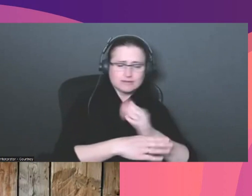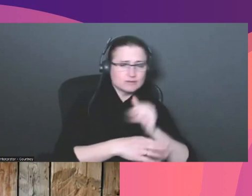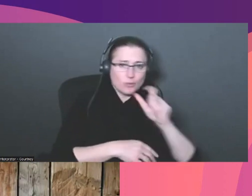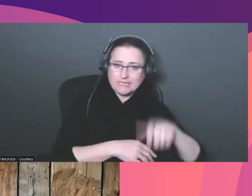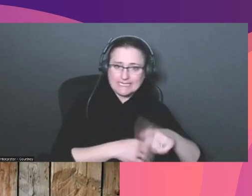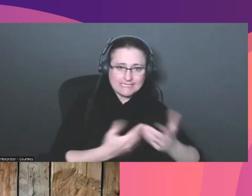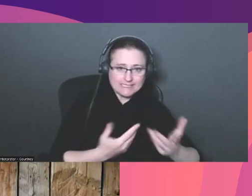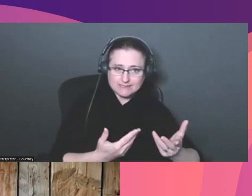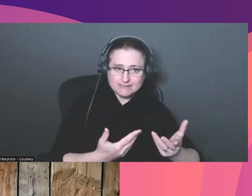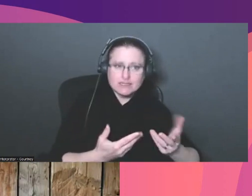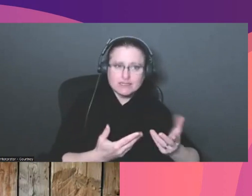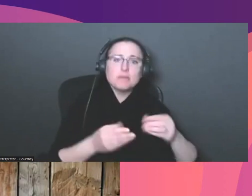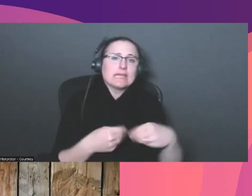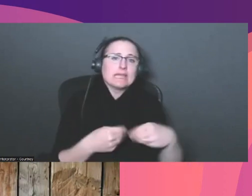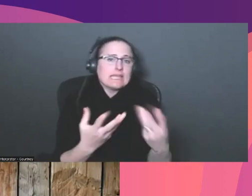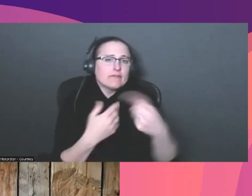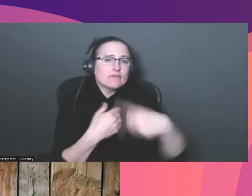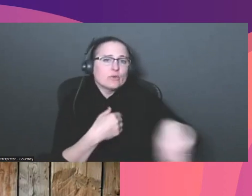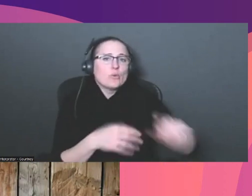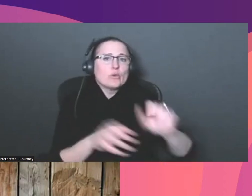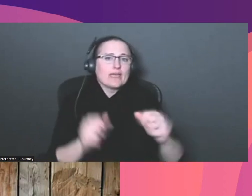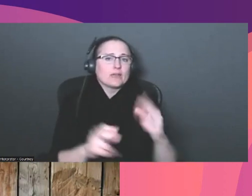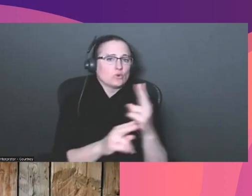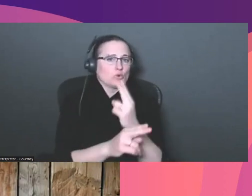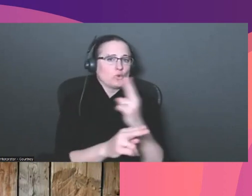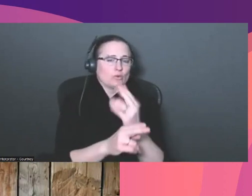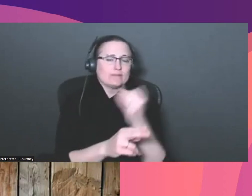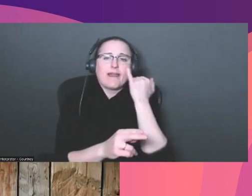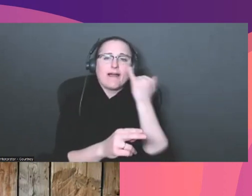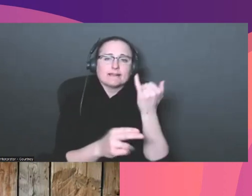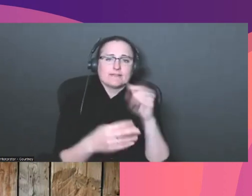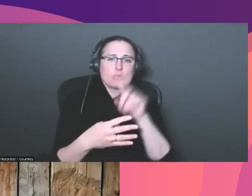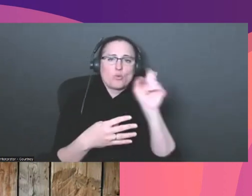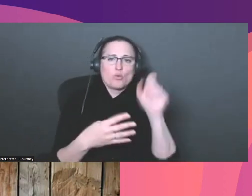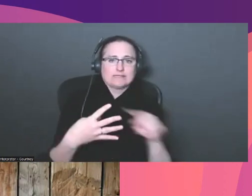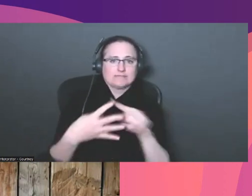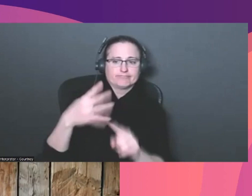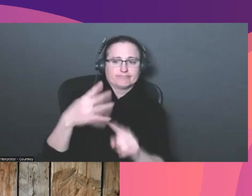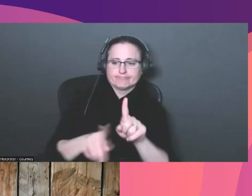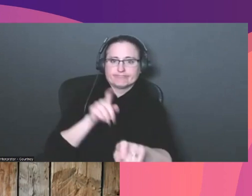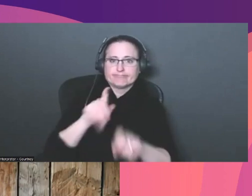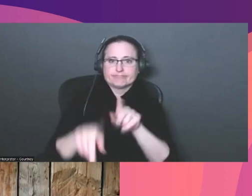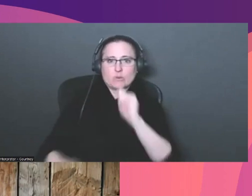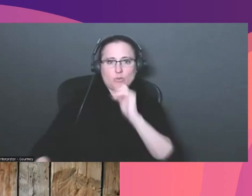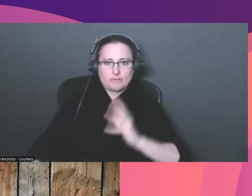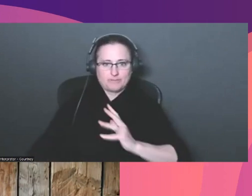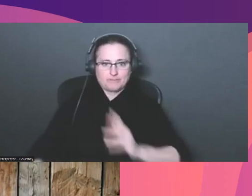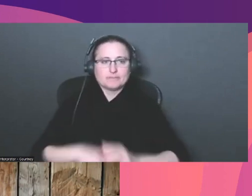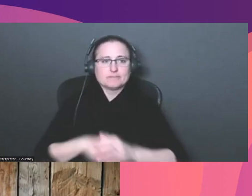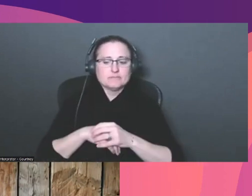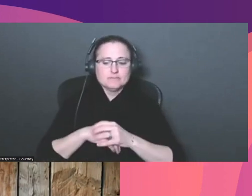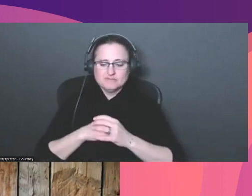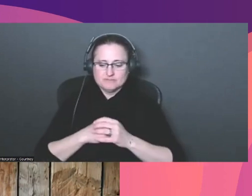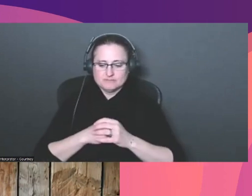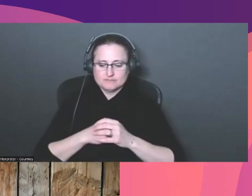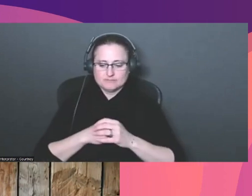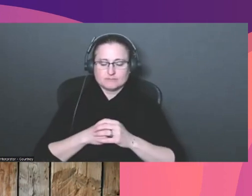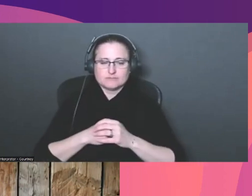l'échelle ni le modèle. J'essaie simplement de vous donner permission de poser ce genre de questions lors de vos interventions